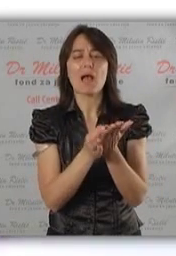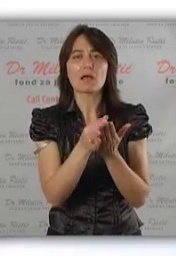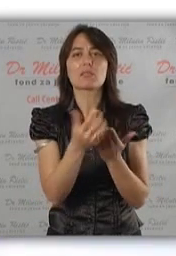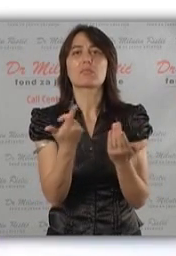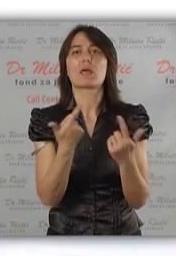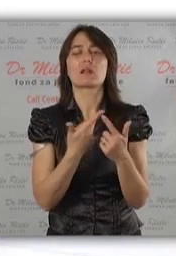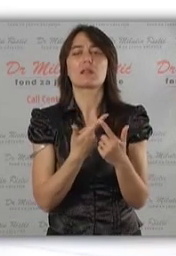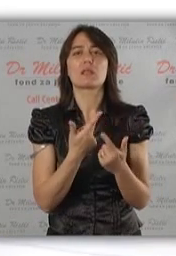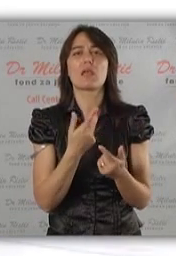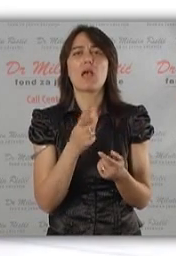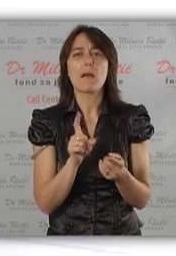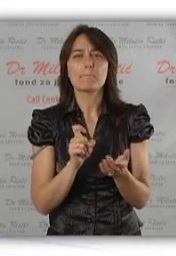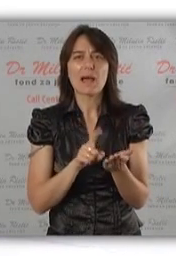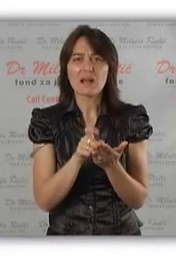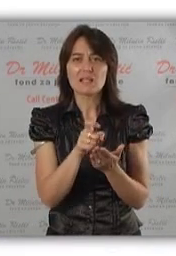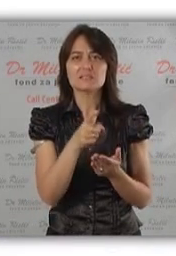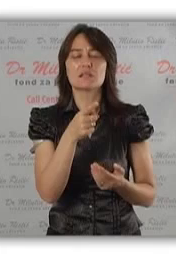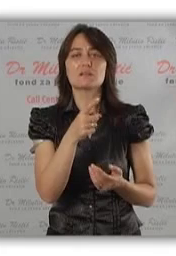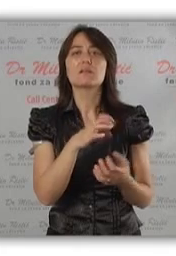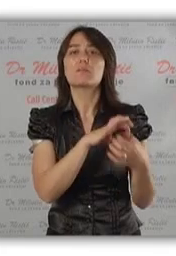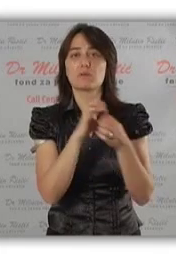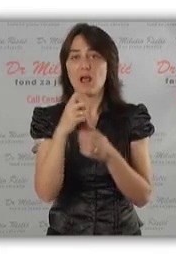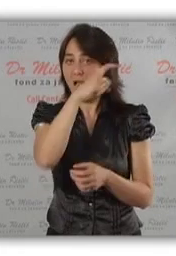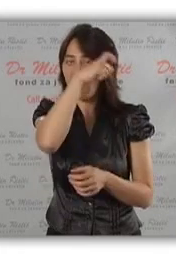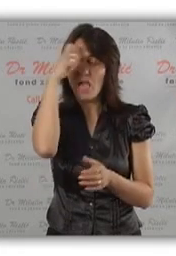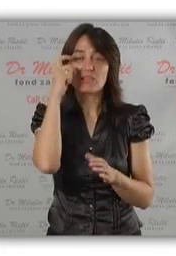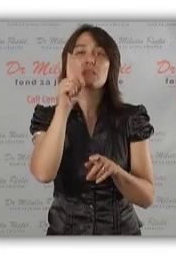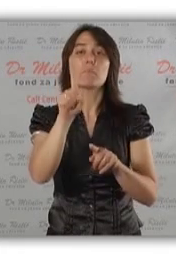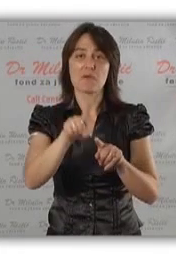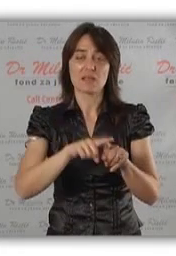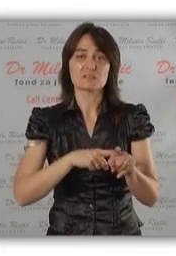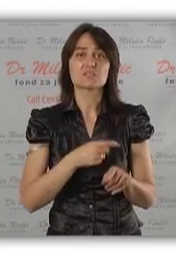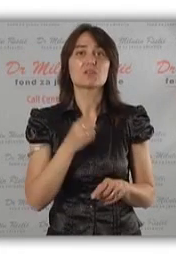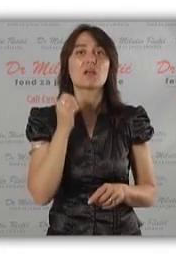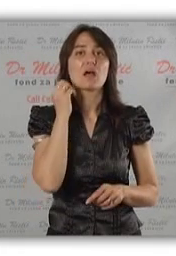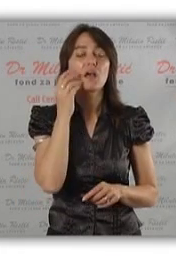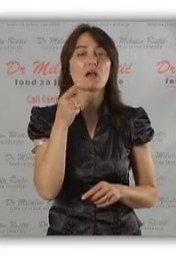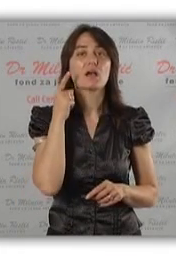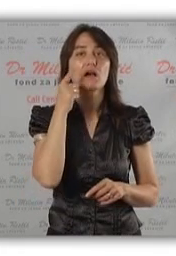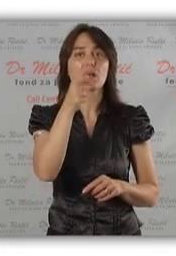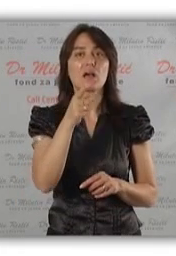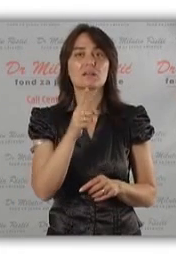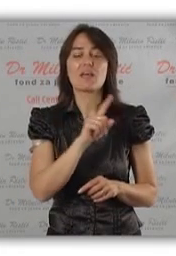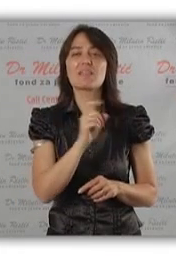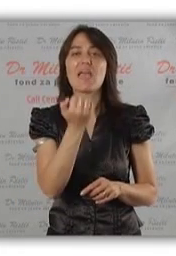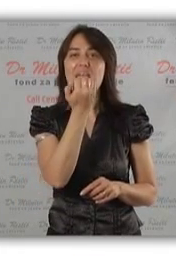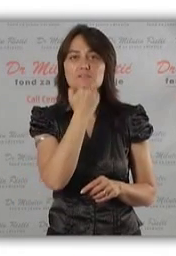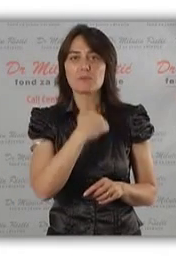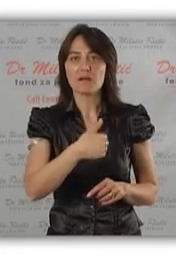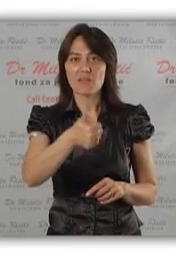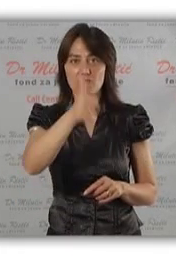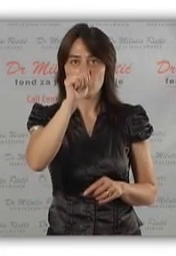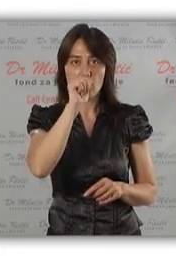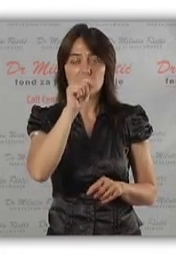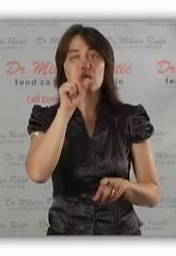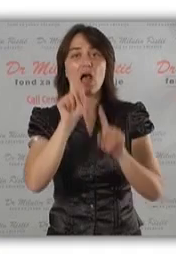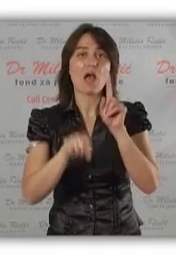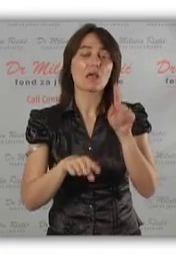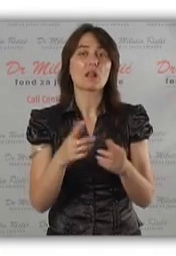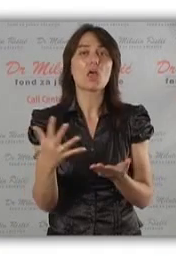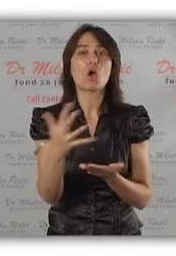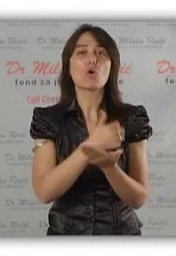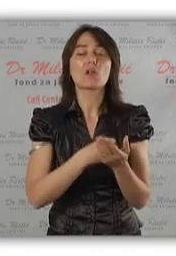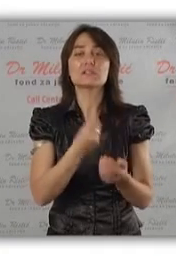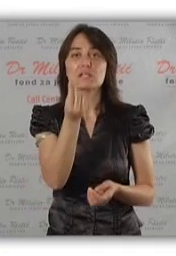i virusi, bakterije, paraziti, vrlo su česti, znači, u letnjim mesecima kada se pije neispravna voda